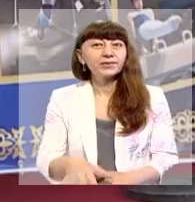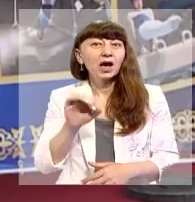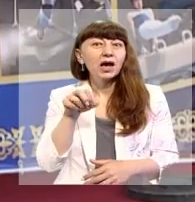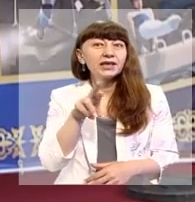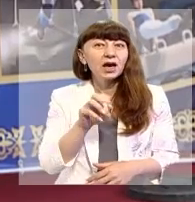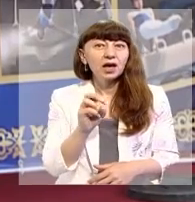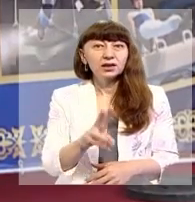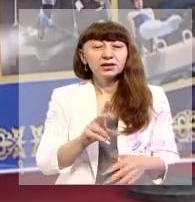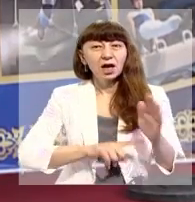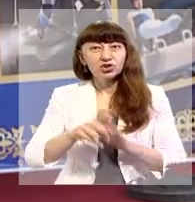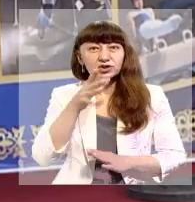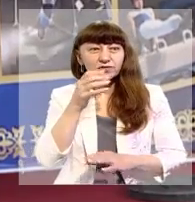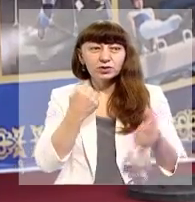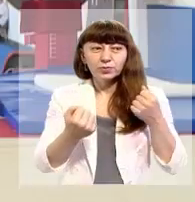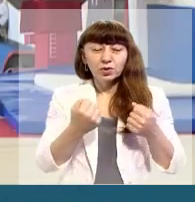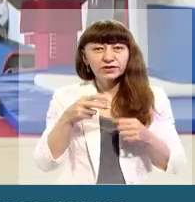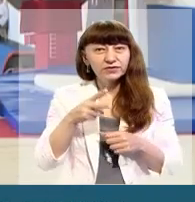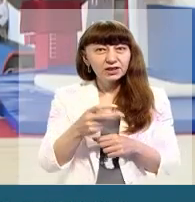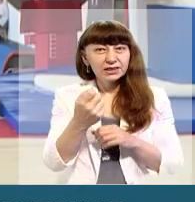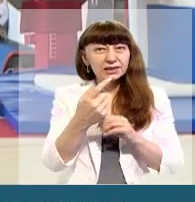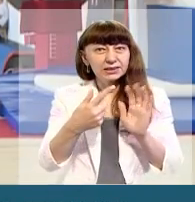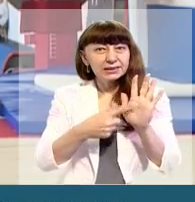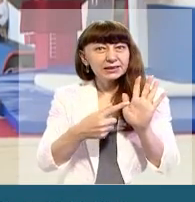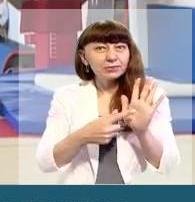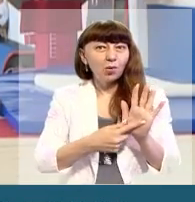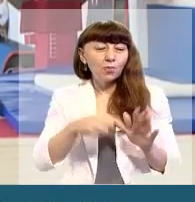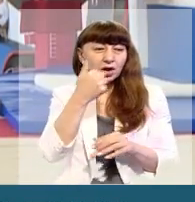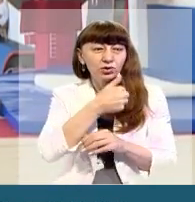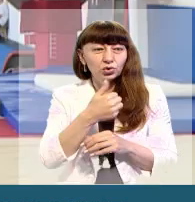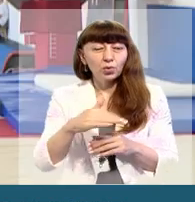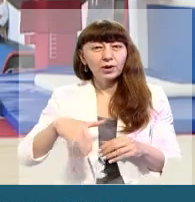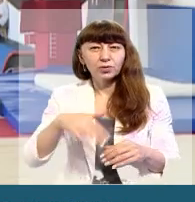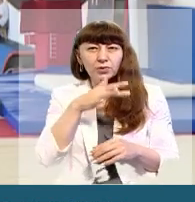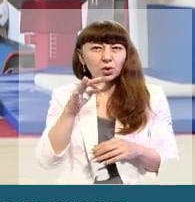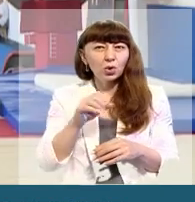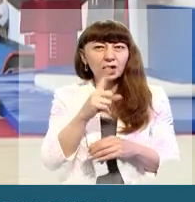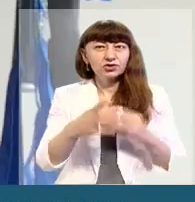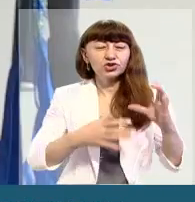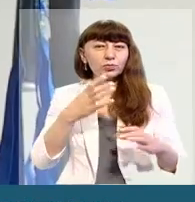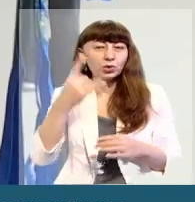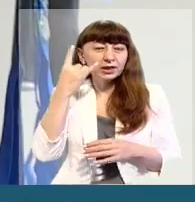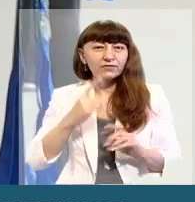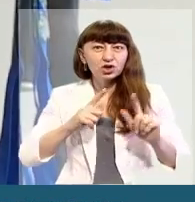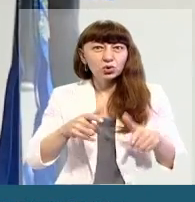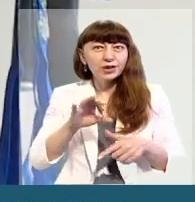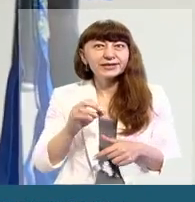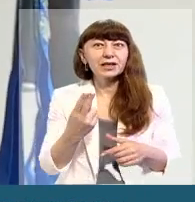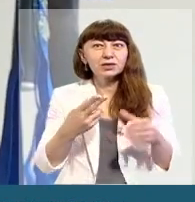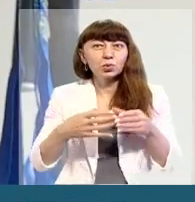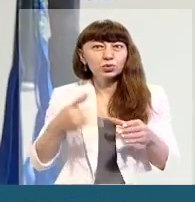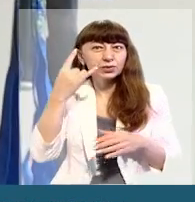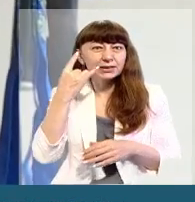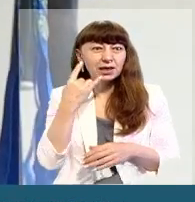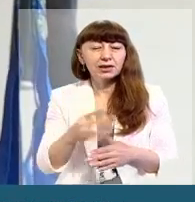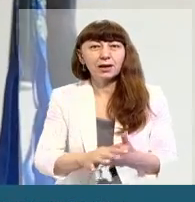Аян Молдагалиев начал свою спортивную карьеру в 2007 году. Позже стал многократным чемпионом Казахстана, вошел в национальную сборную